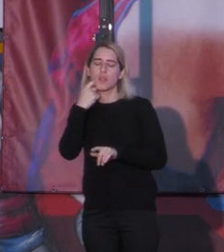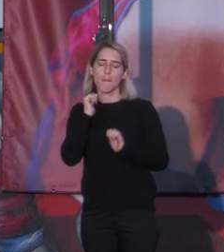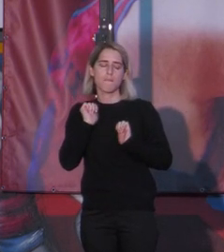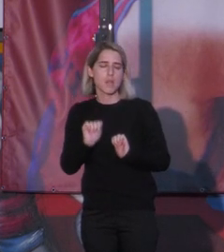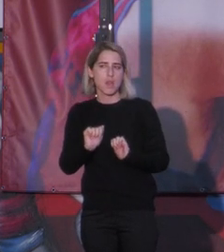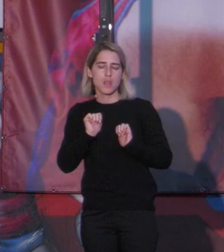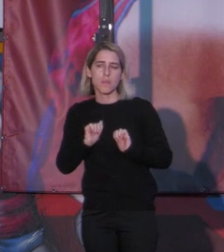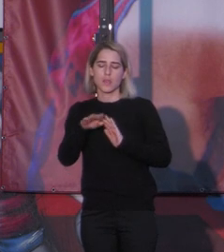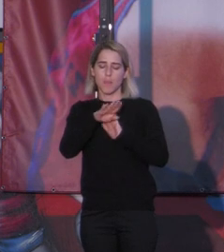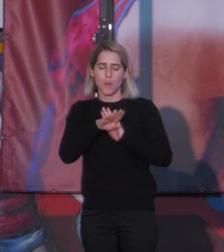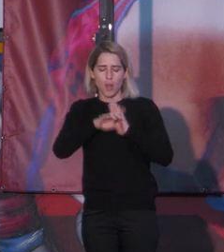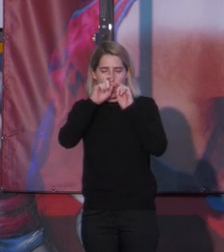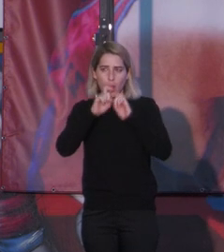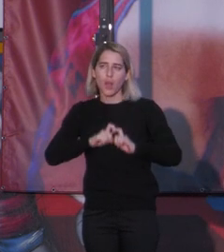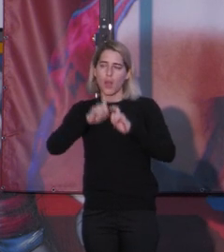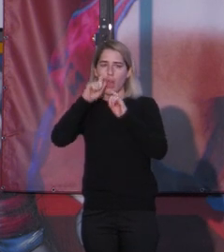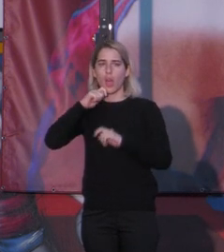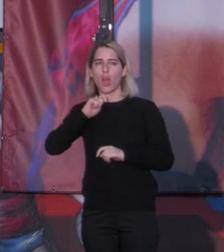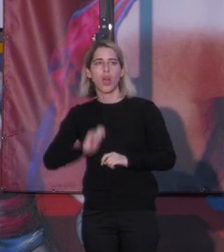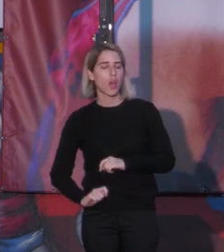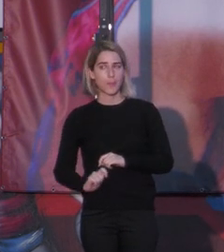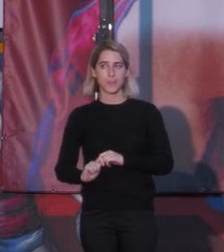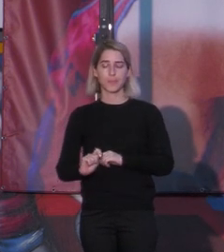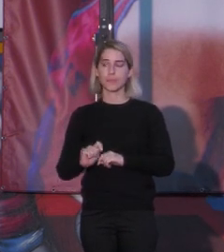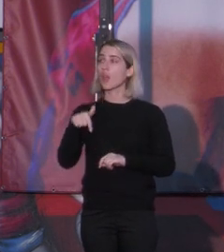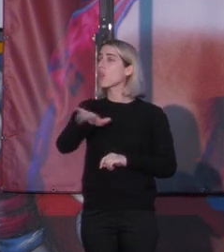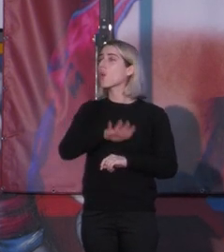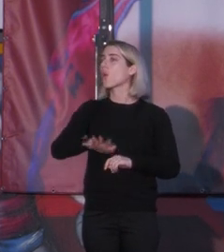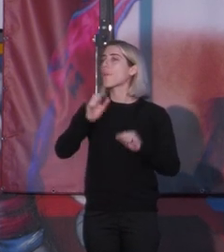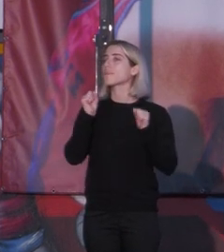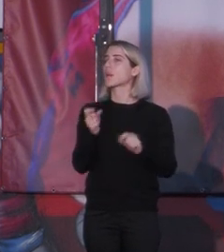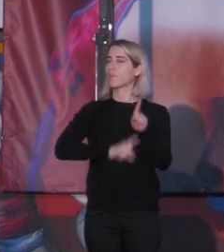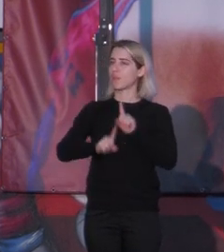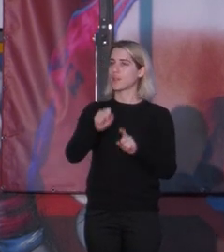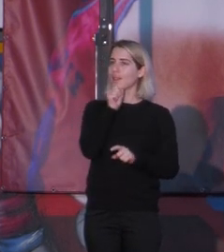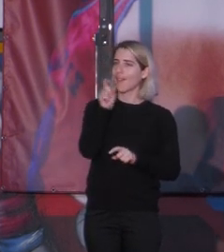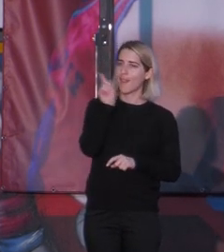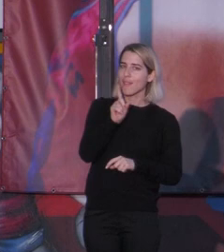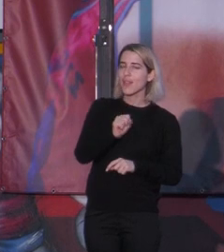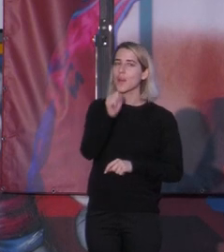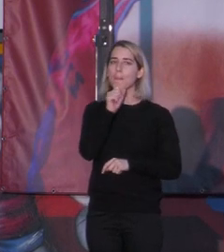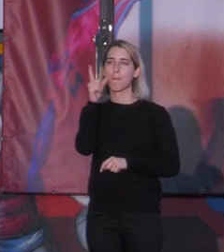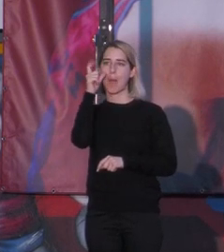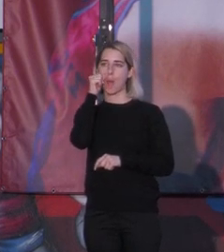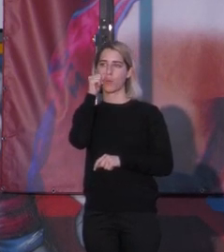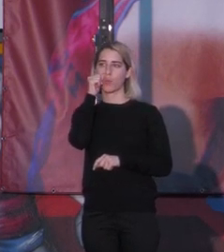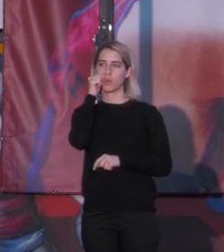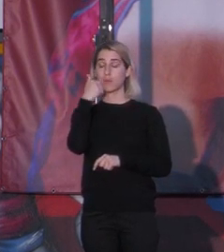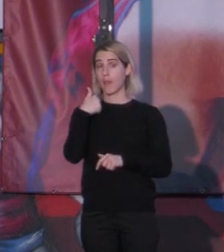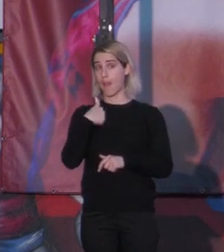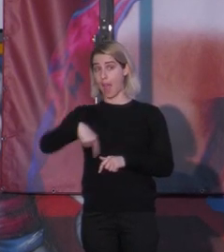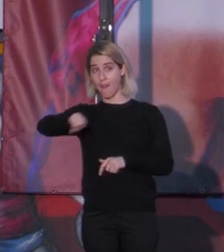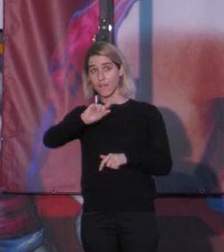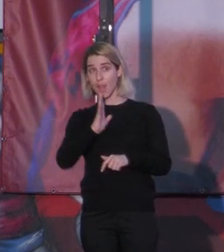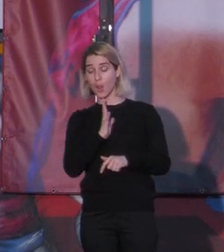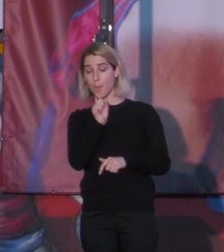τις αμέτρητες υποχρεώσεις. Στη Νέα Σμύρνη ζουν οι γιαγιάδες και οι παππούδες μας. Για μένα, οι